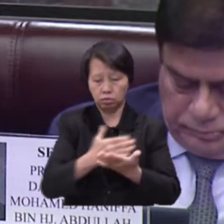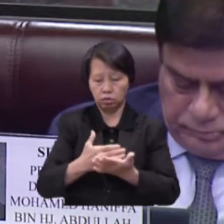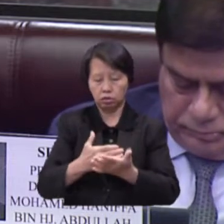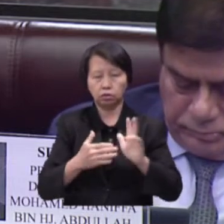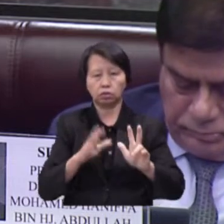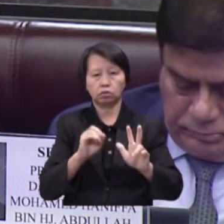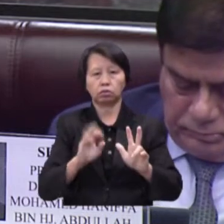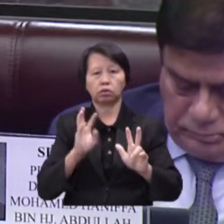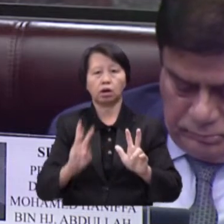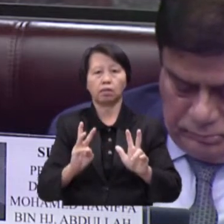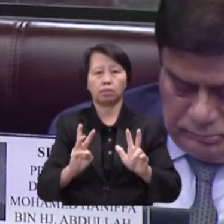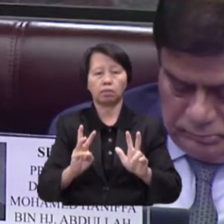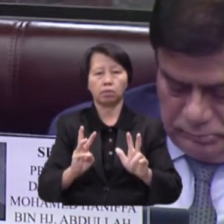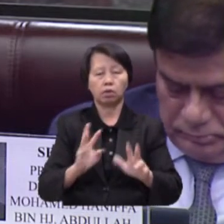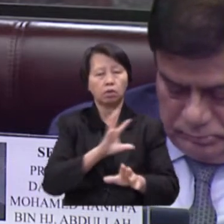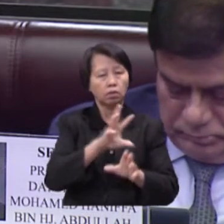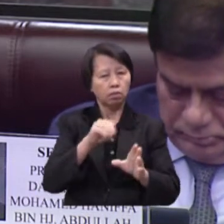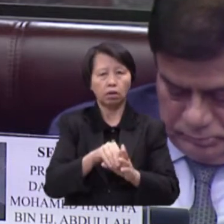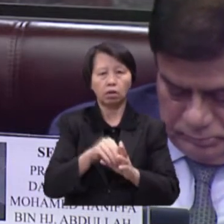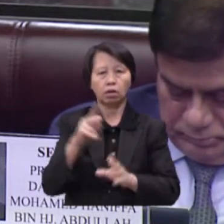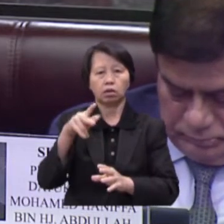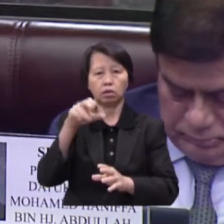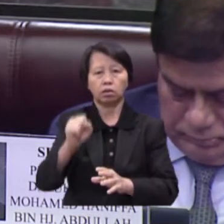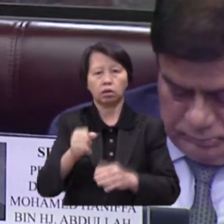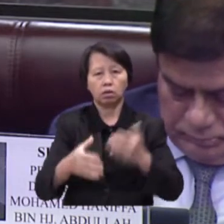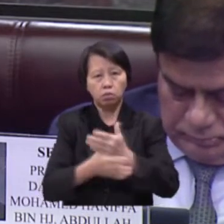306 yang merangkum